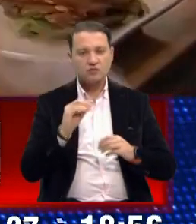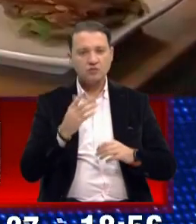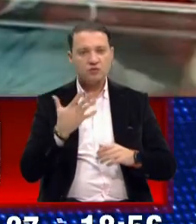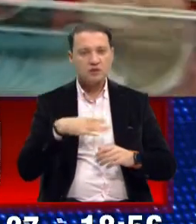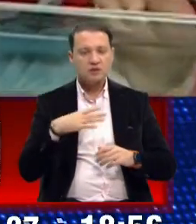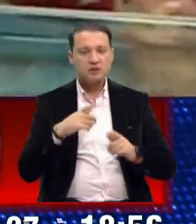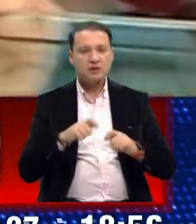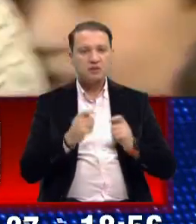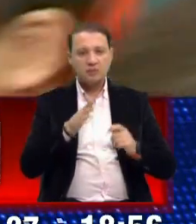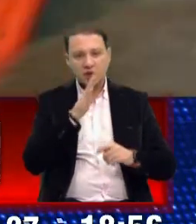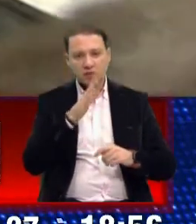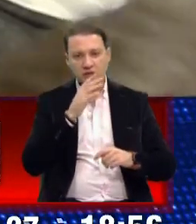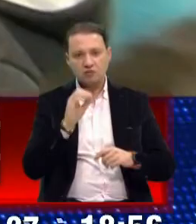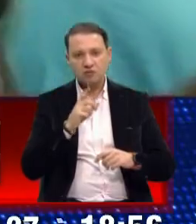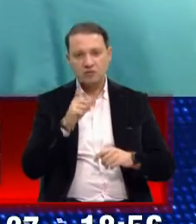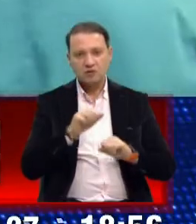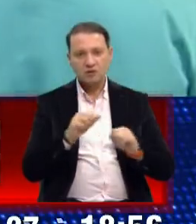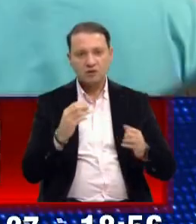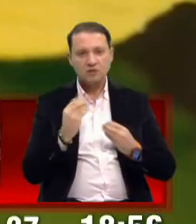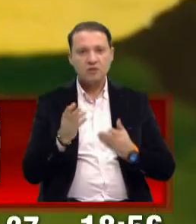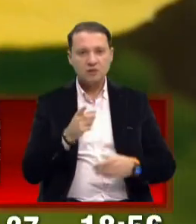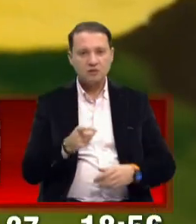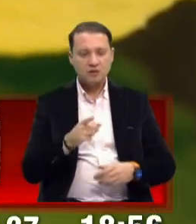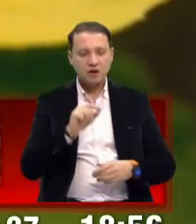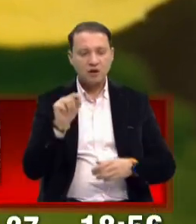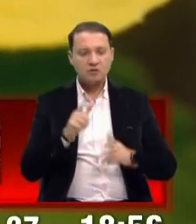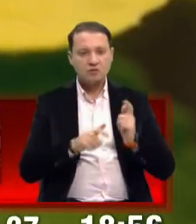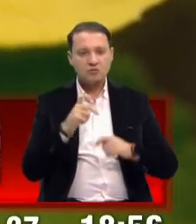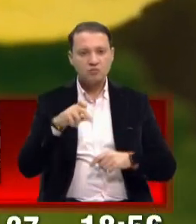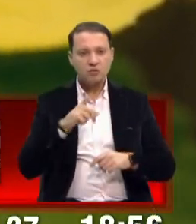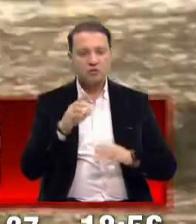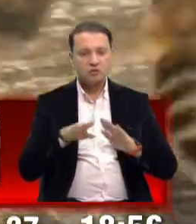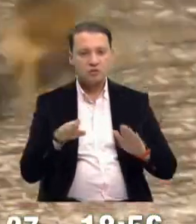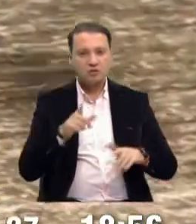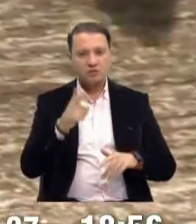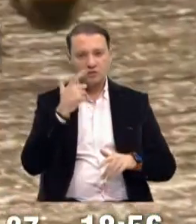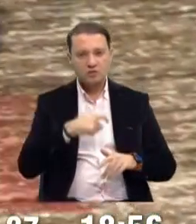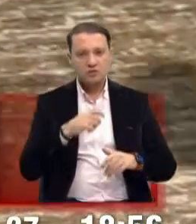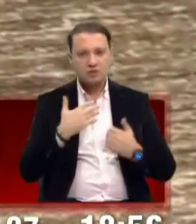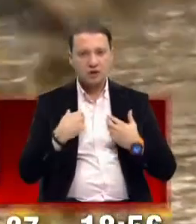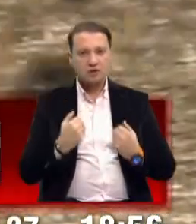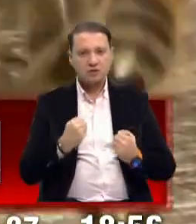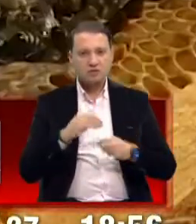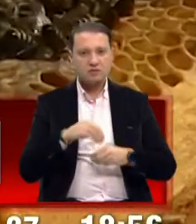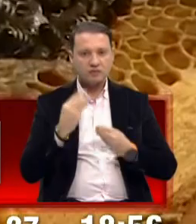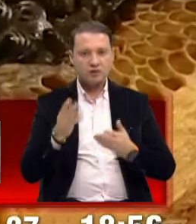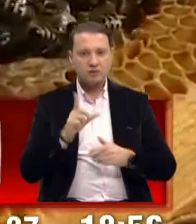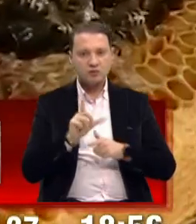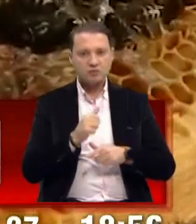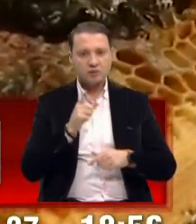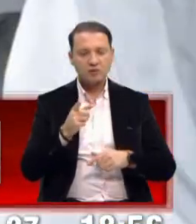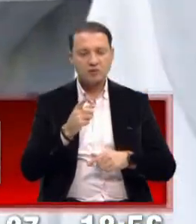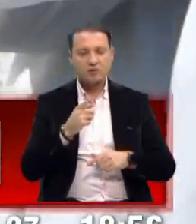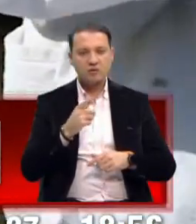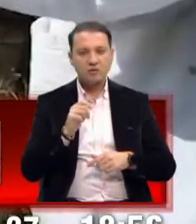kıramadı bile bile çocuğumuza zarar veremeyiz arı sütü ve propolis şıklık için veriliyor ancak Uzmanlar